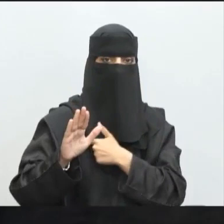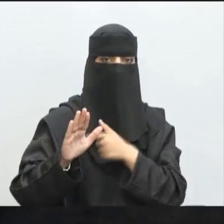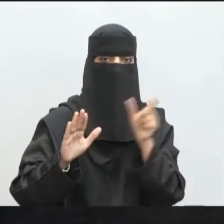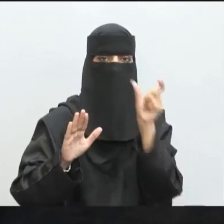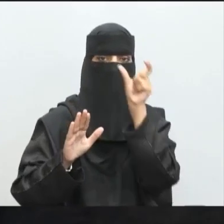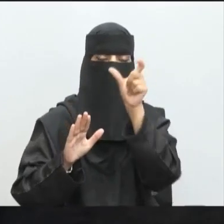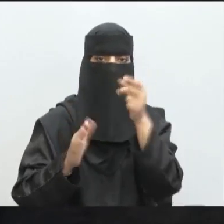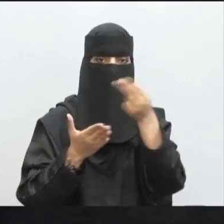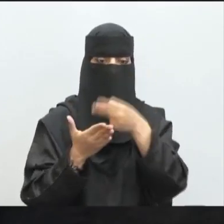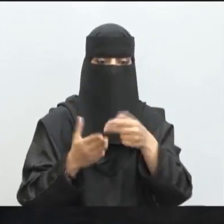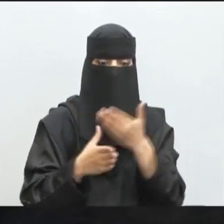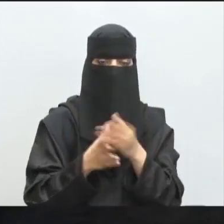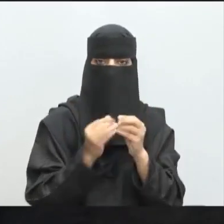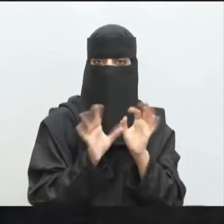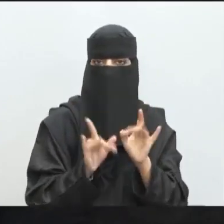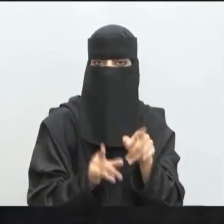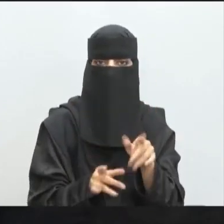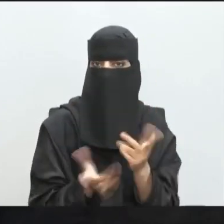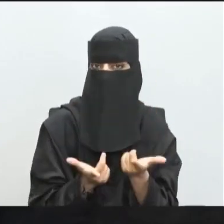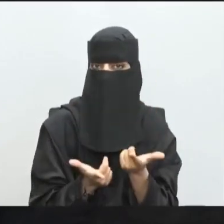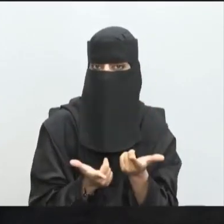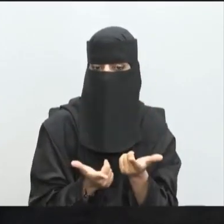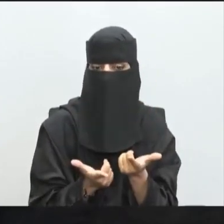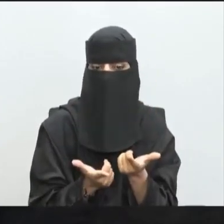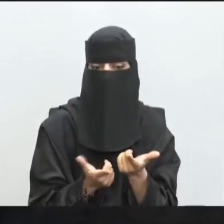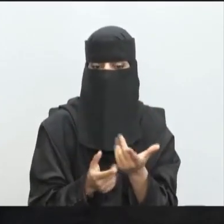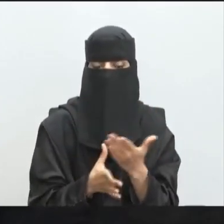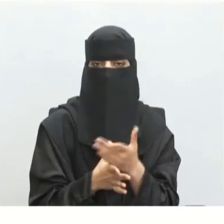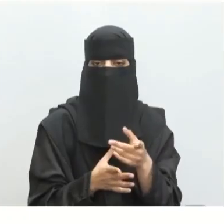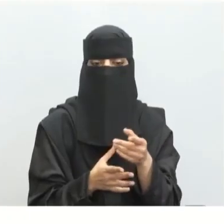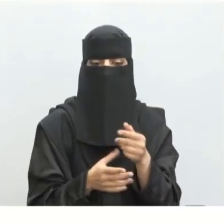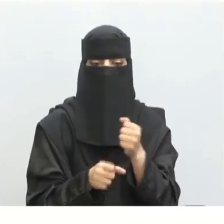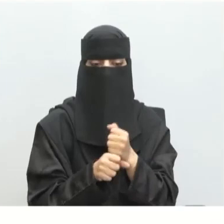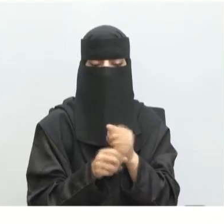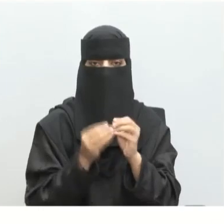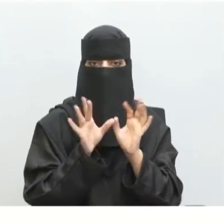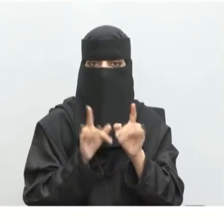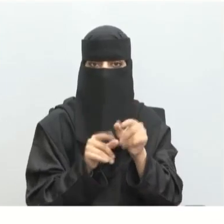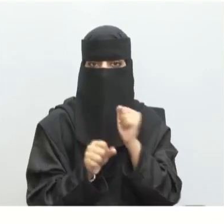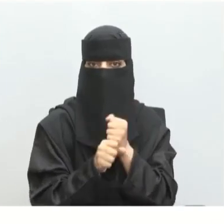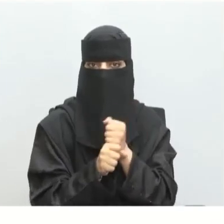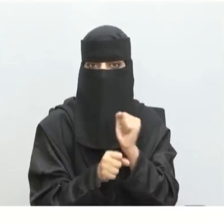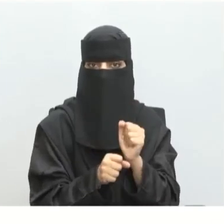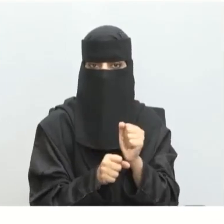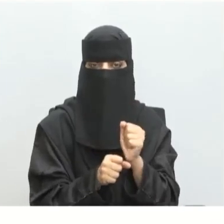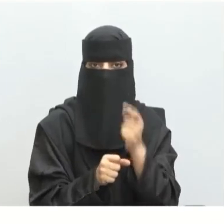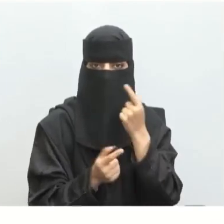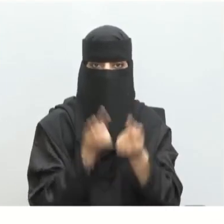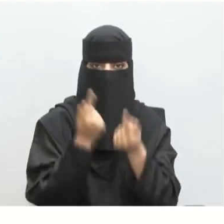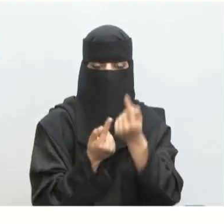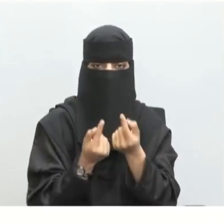اللون الاخضر يستخدم لماذا احسنتم رائعين يستخدم اللون اخضر للمزارع